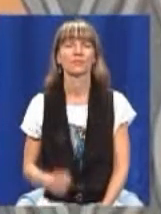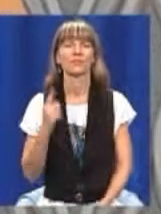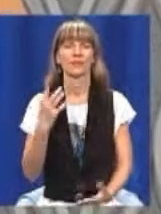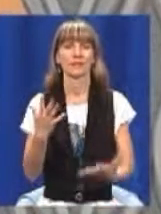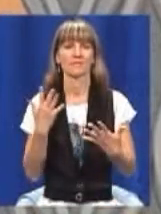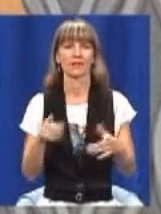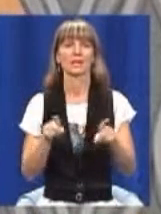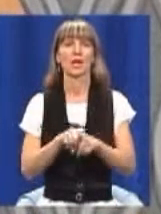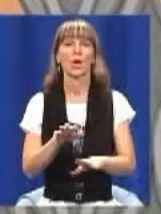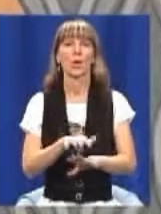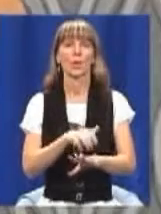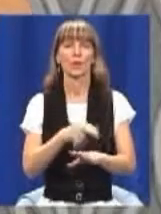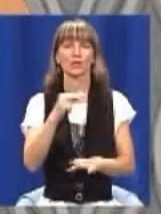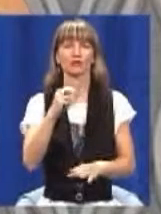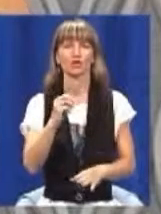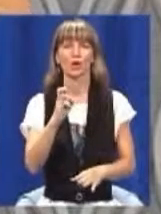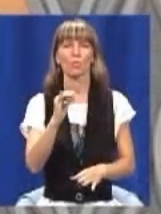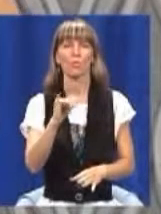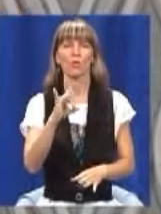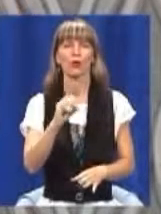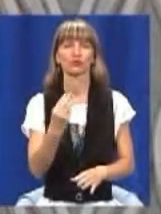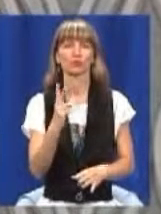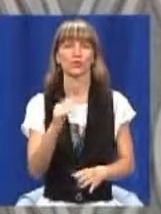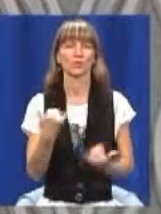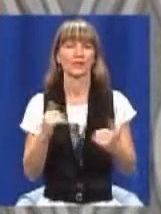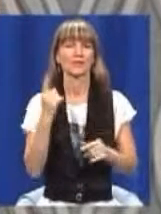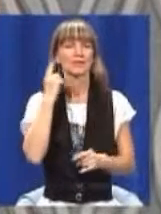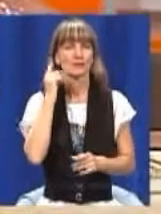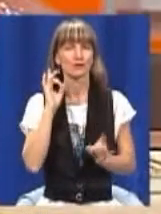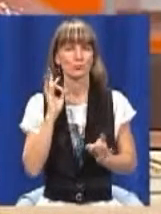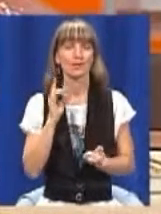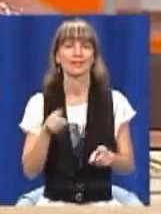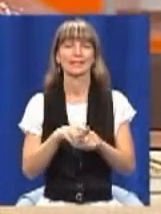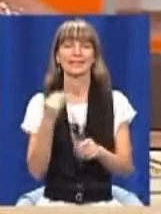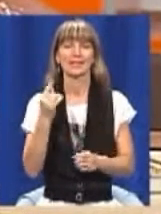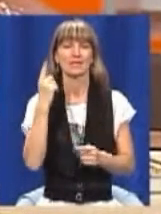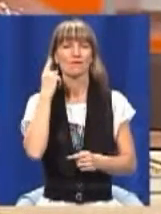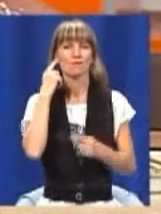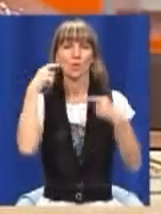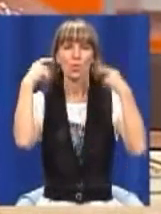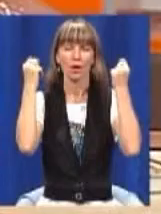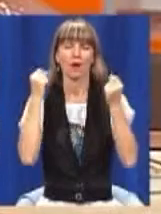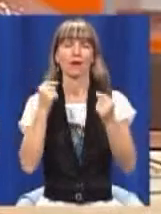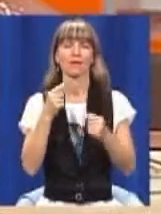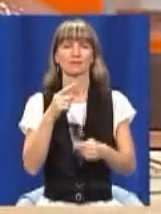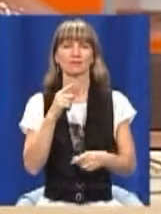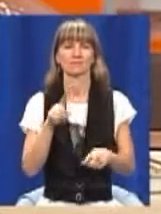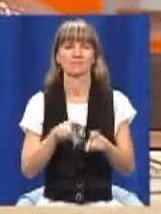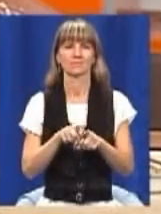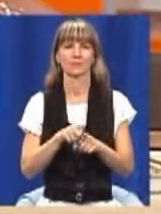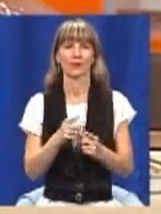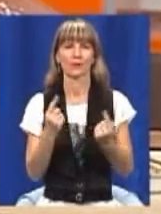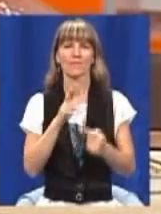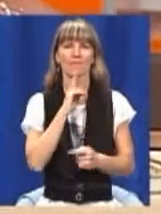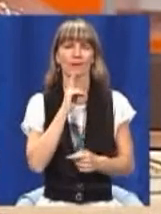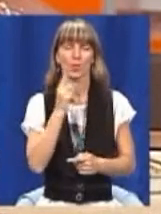Виявляється, отак от котик Чебурашка просто, як не дивно то звучить, тому що в нього такі цікаві вуха, і ну, вони 100% заслуговують окремої уваги,